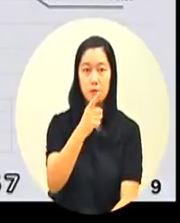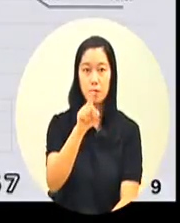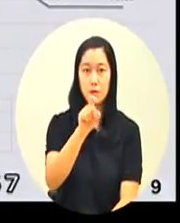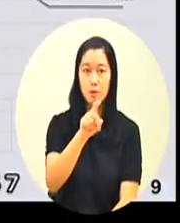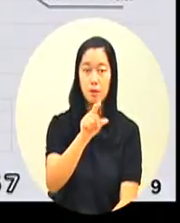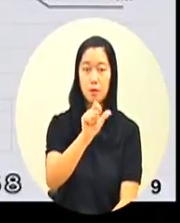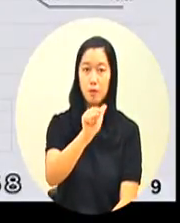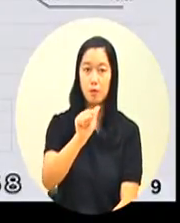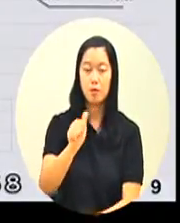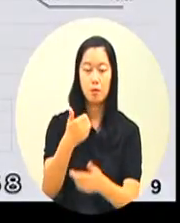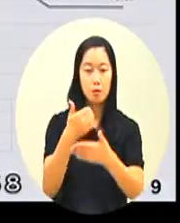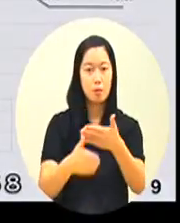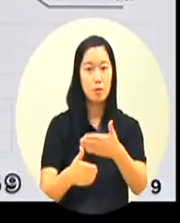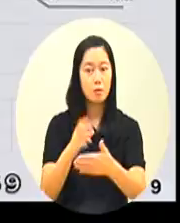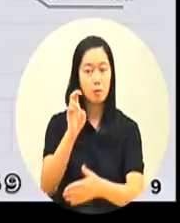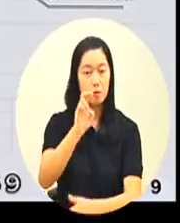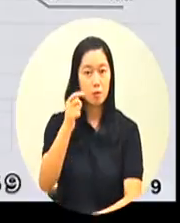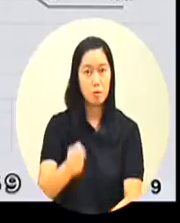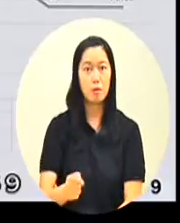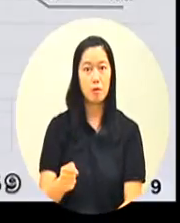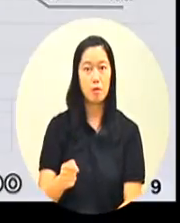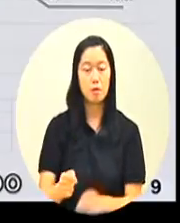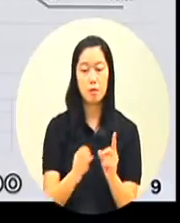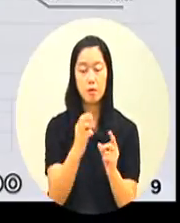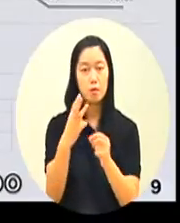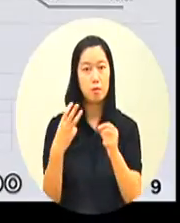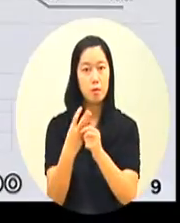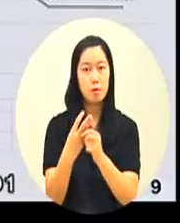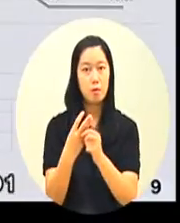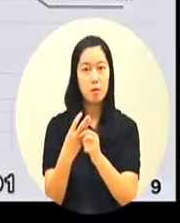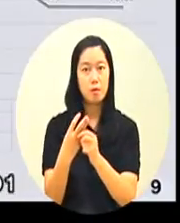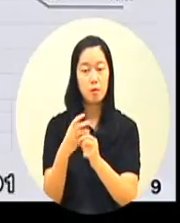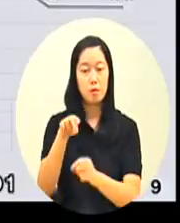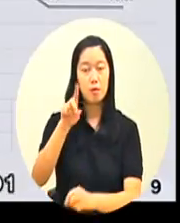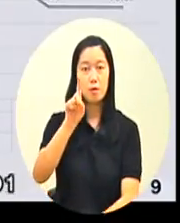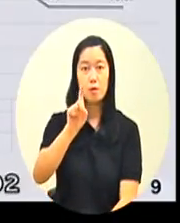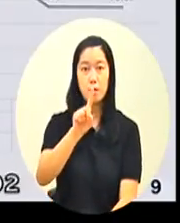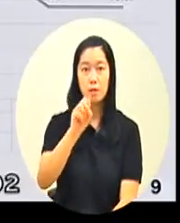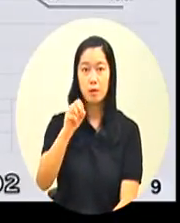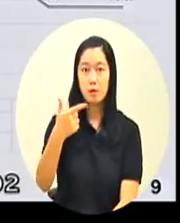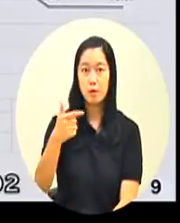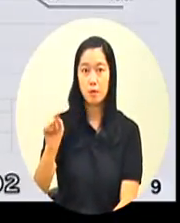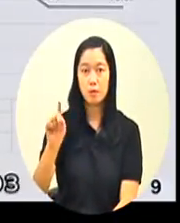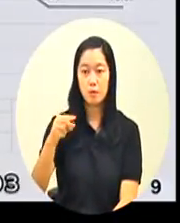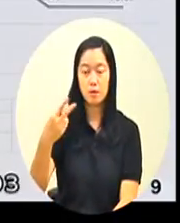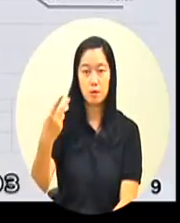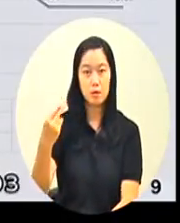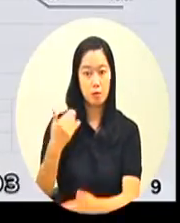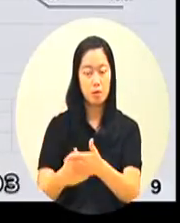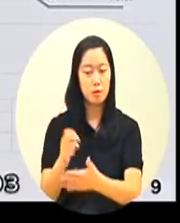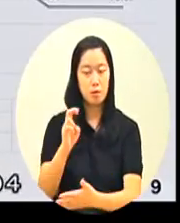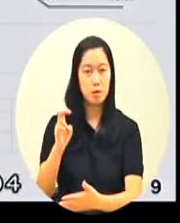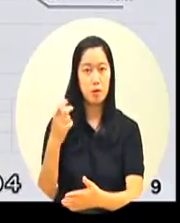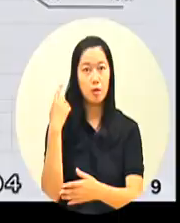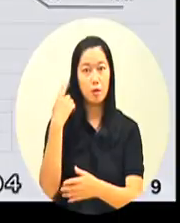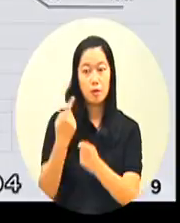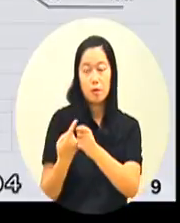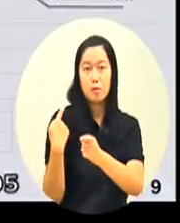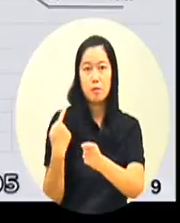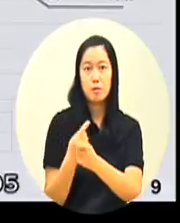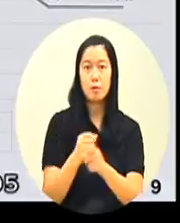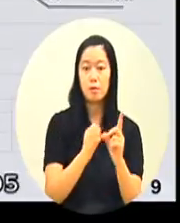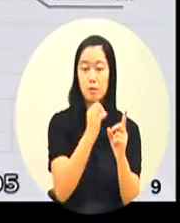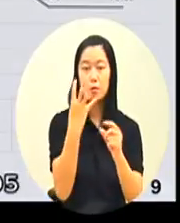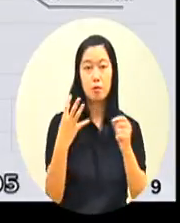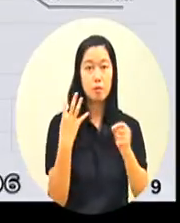了20亿，然后103年度106比126也少了20亿。那去年决算104年度